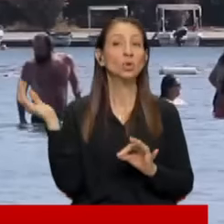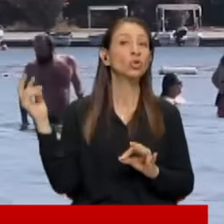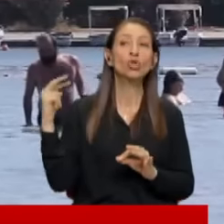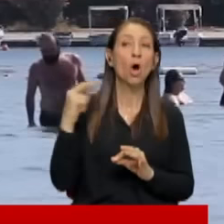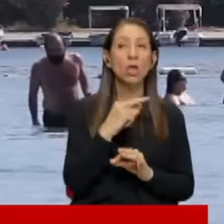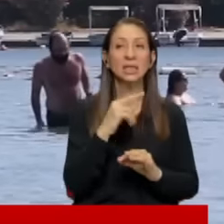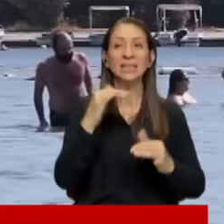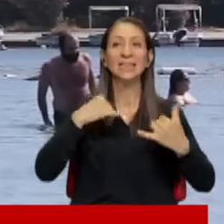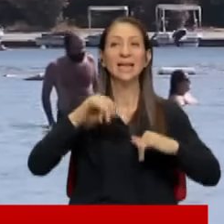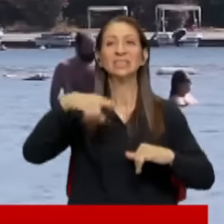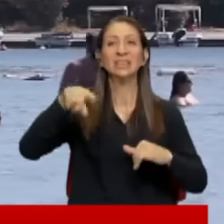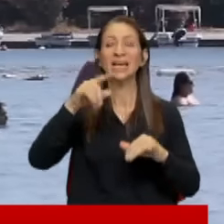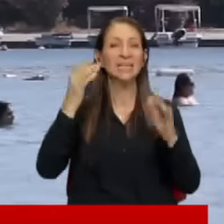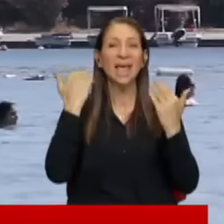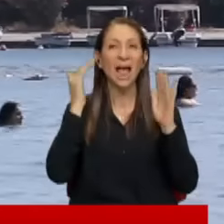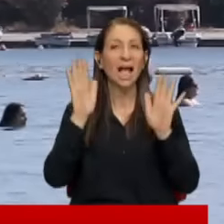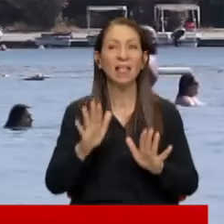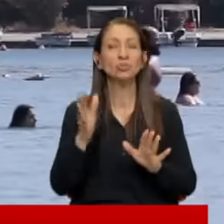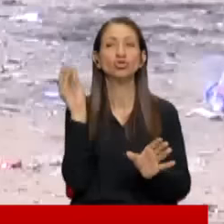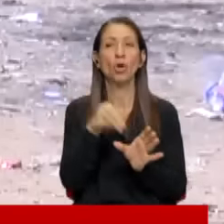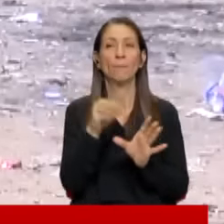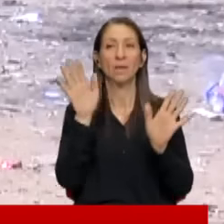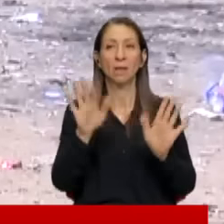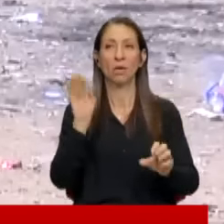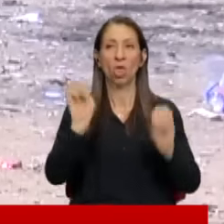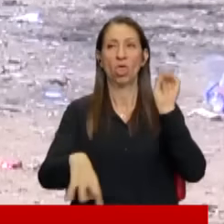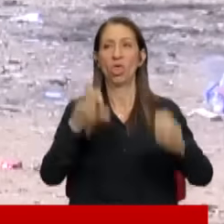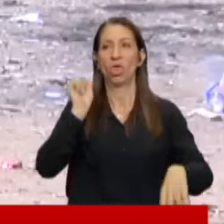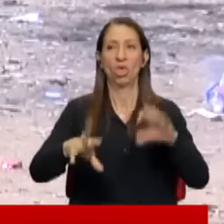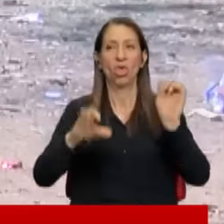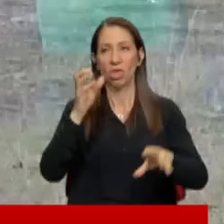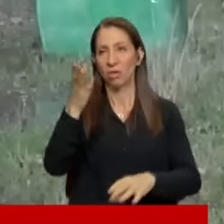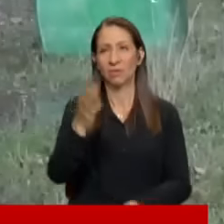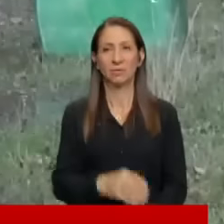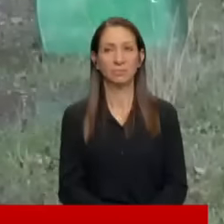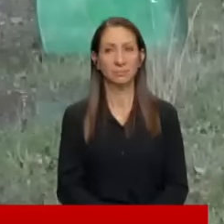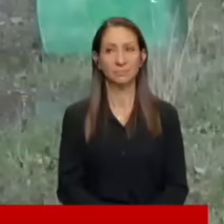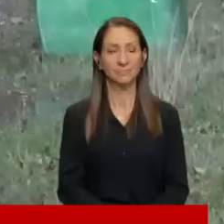ise tatilcilerden geride çöpleri kaldı.